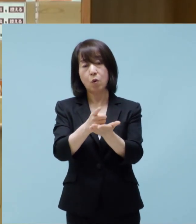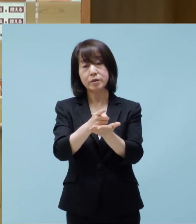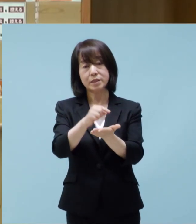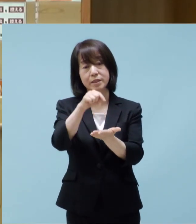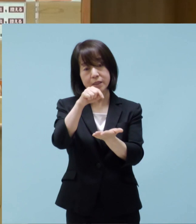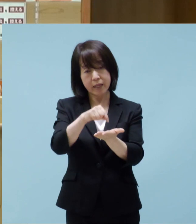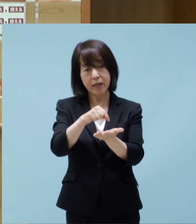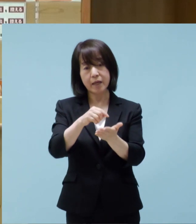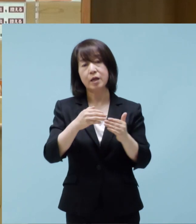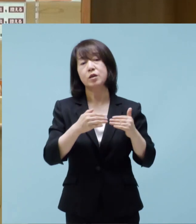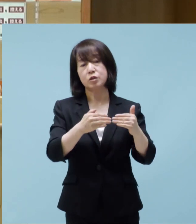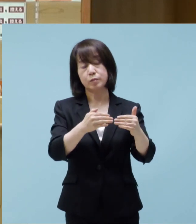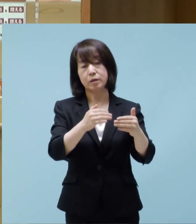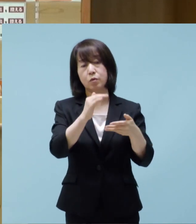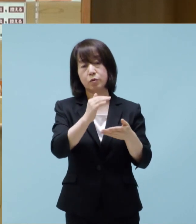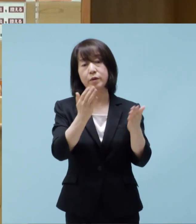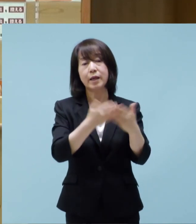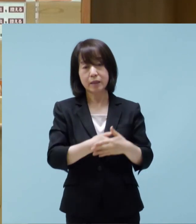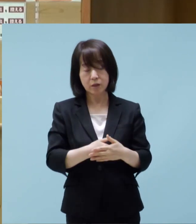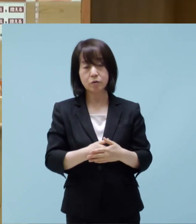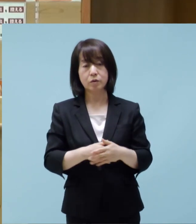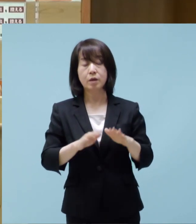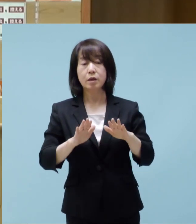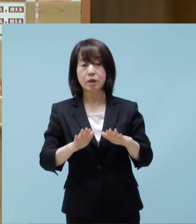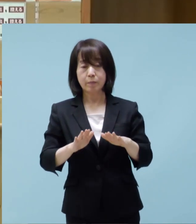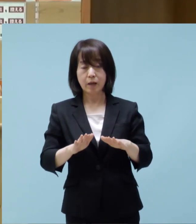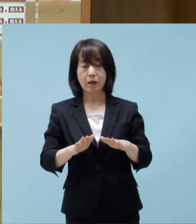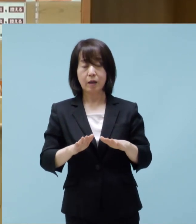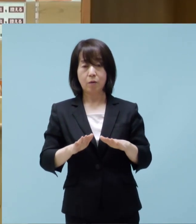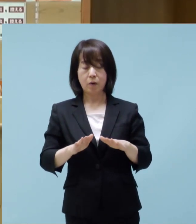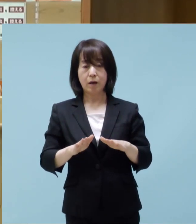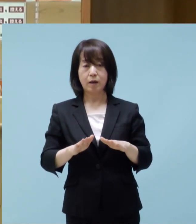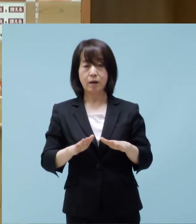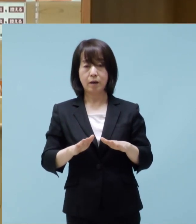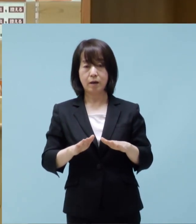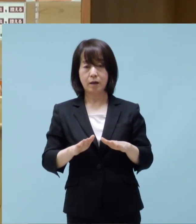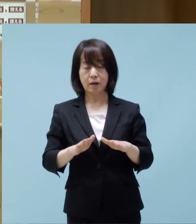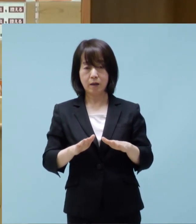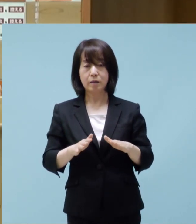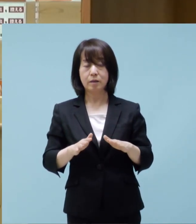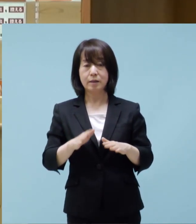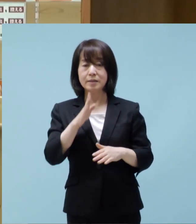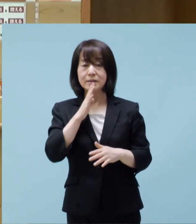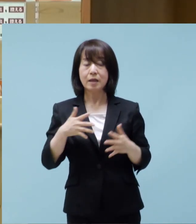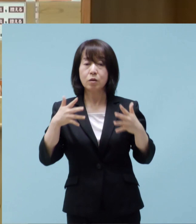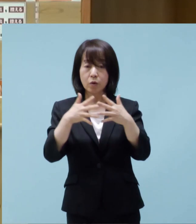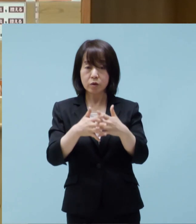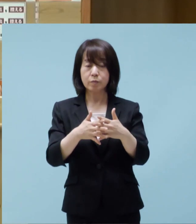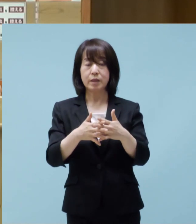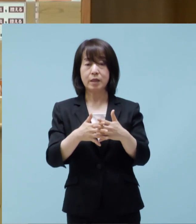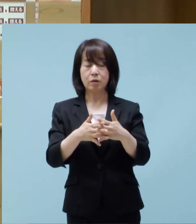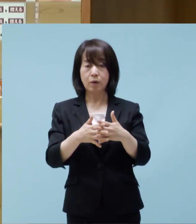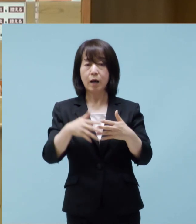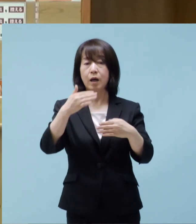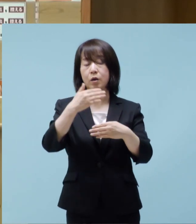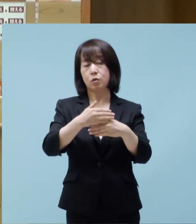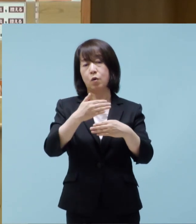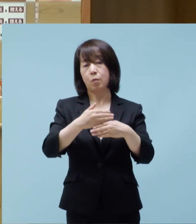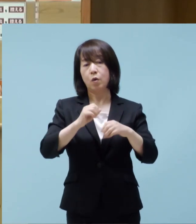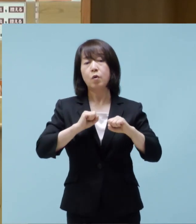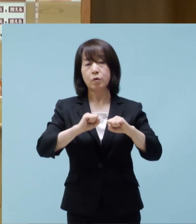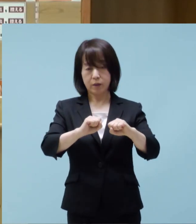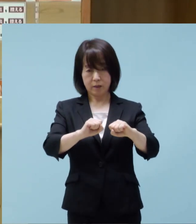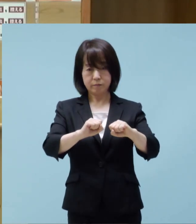ので、まあ、今実証のですね、取り組みをですね、北海道としてもやっていこうということになってます